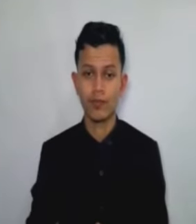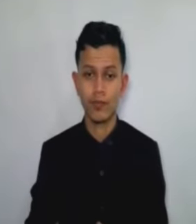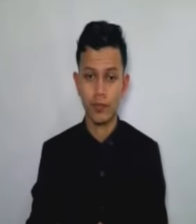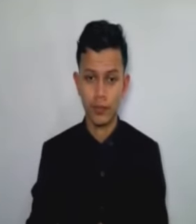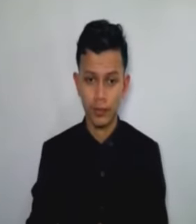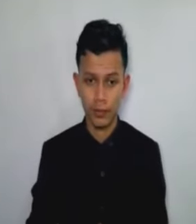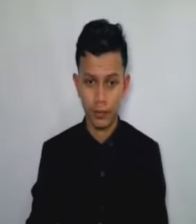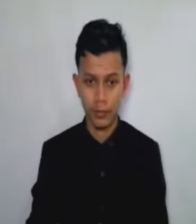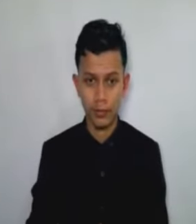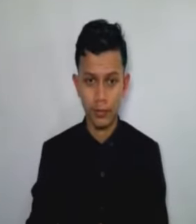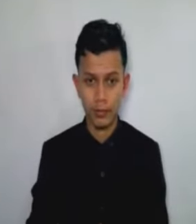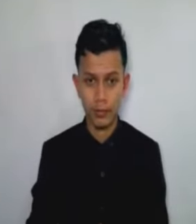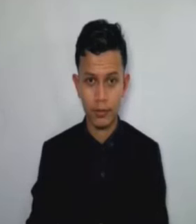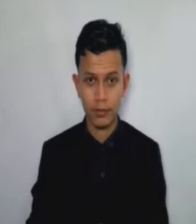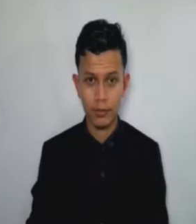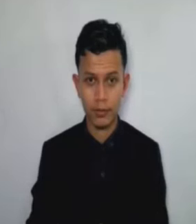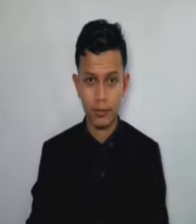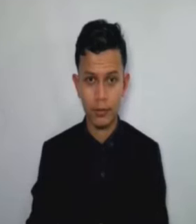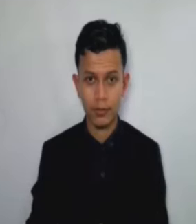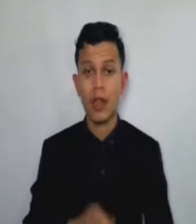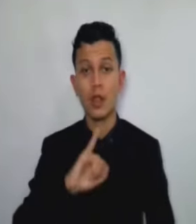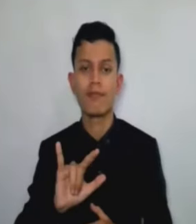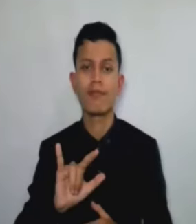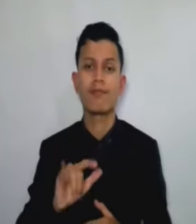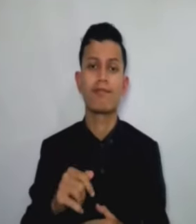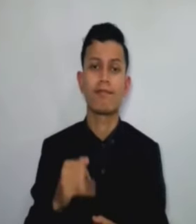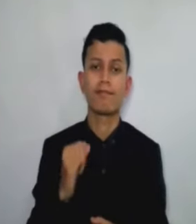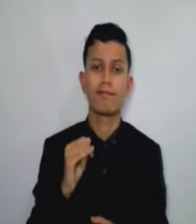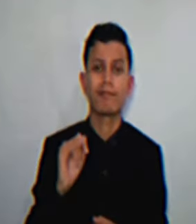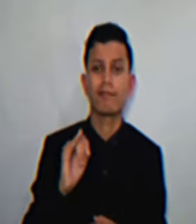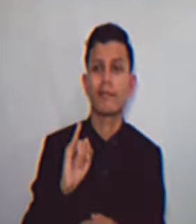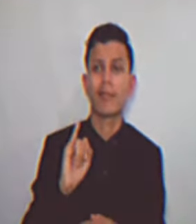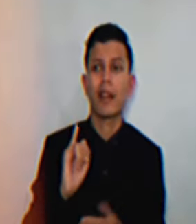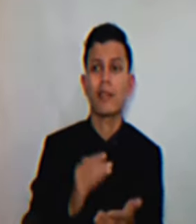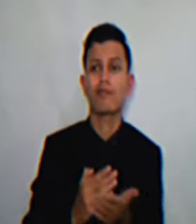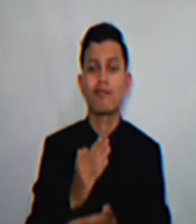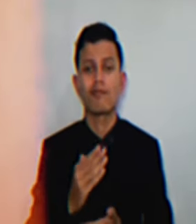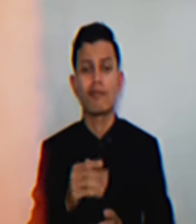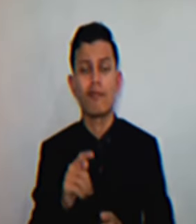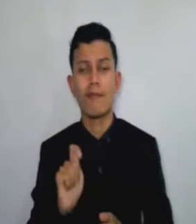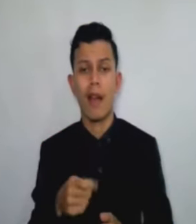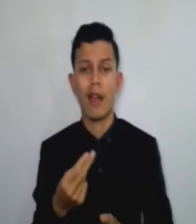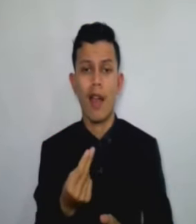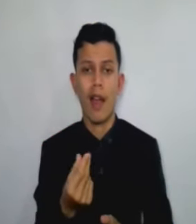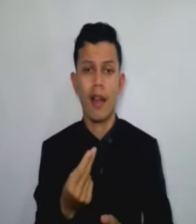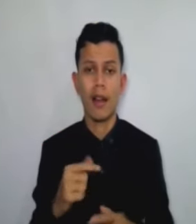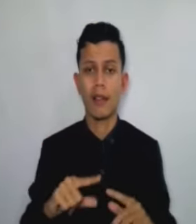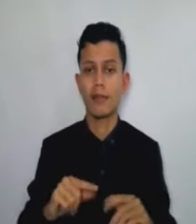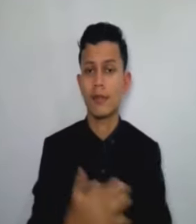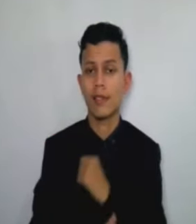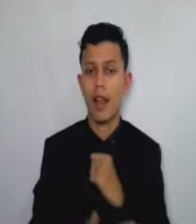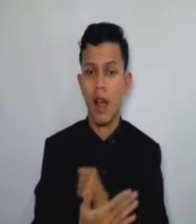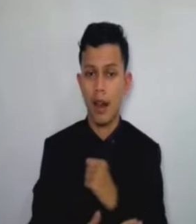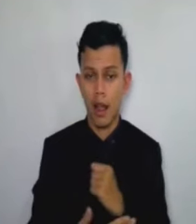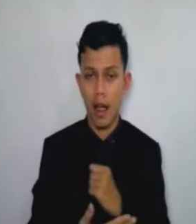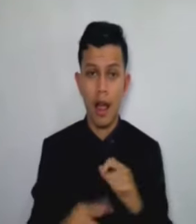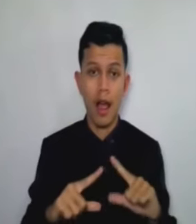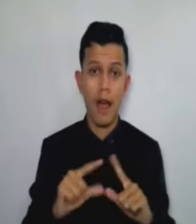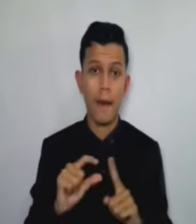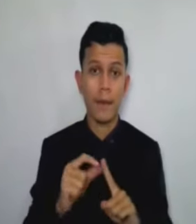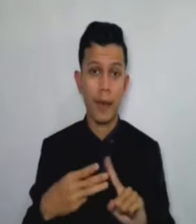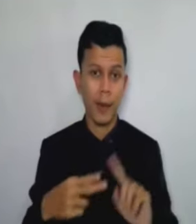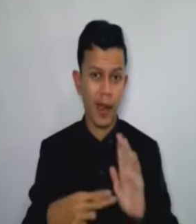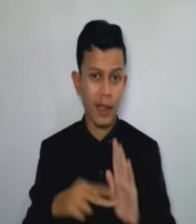power dalam bentuk memanfaatkan anggaran pendapatan dan belanja negara atau APBN untuk menjalankan program bantuan sosial